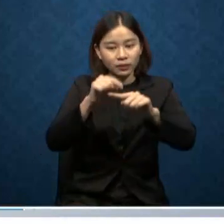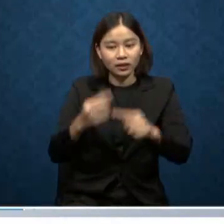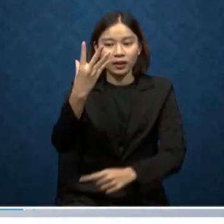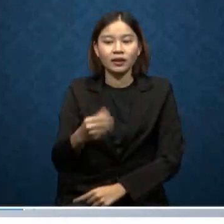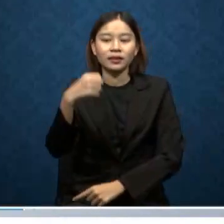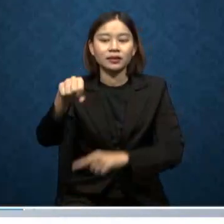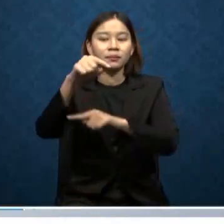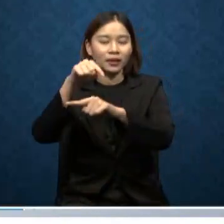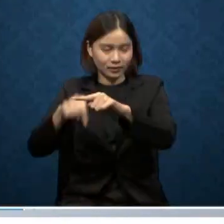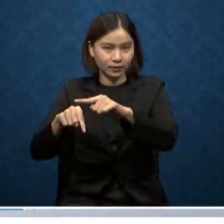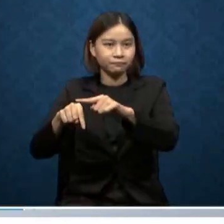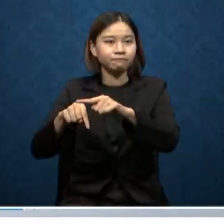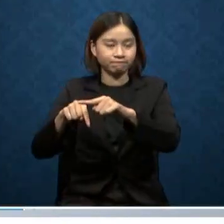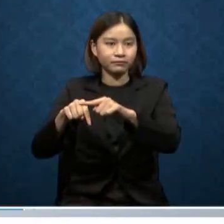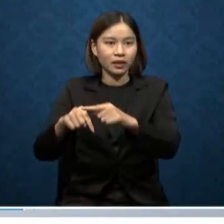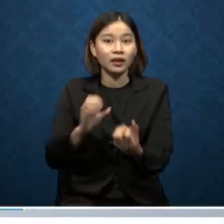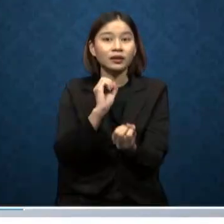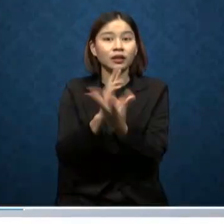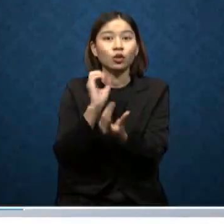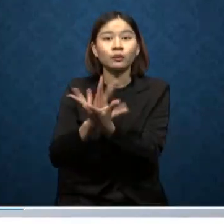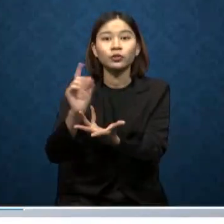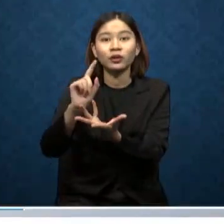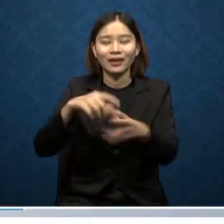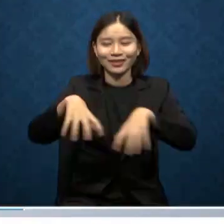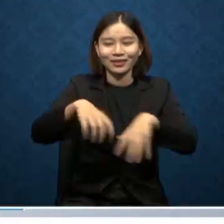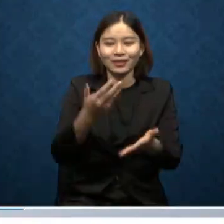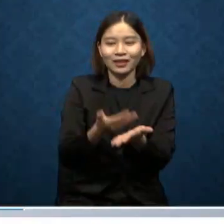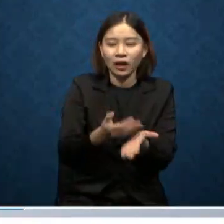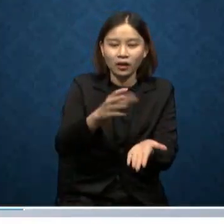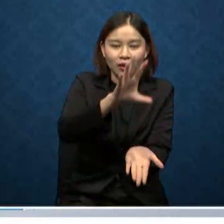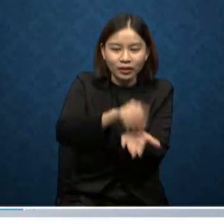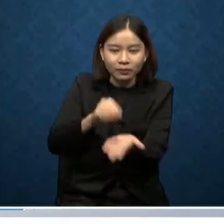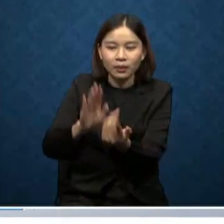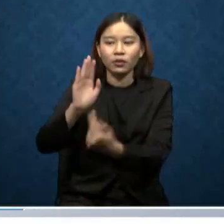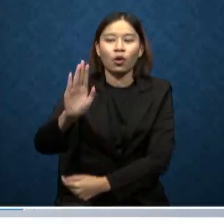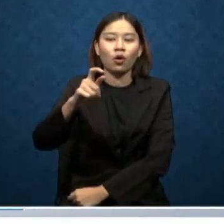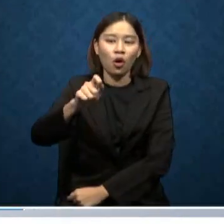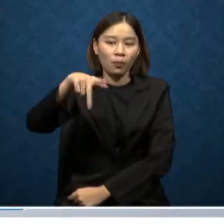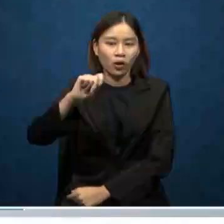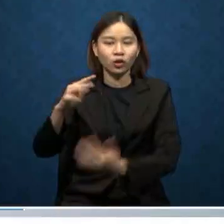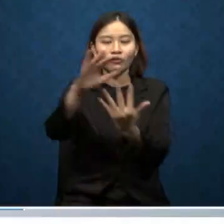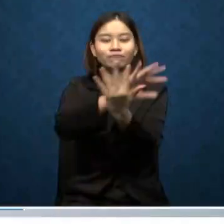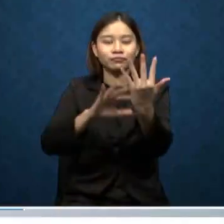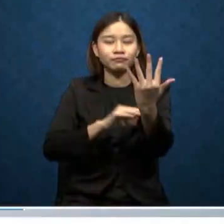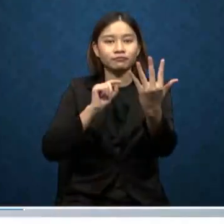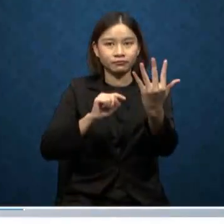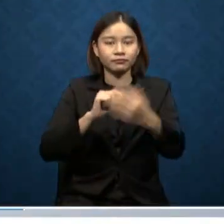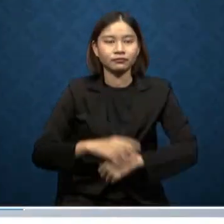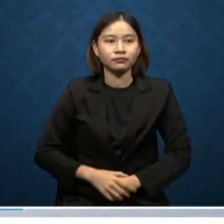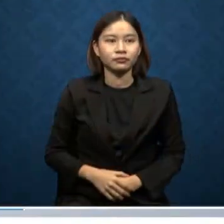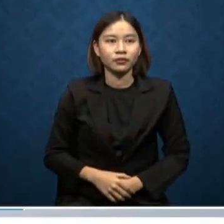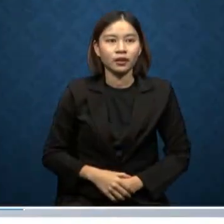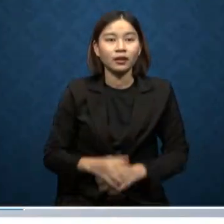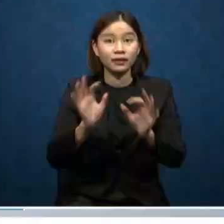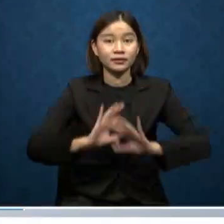เพแ่ 10% ซึแน่นอนวากระทบกับการจดเก็บไ่ได้ขององคกพรคลองสุทองถินทงประเทศโดยหล